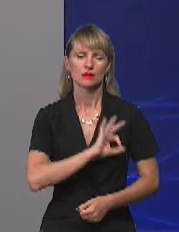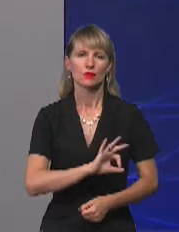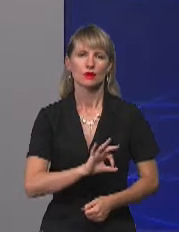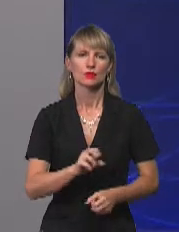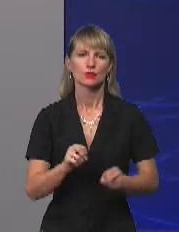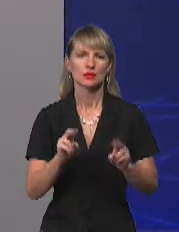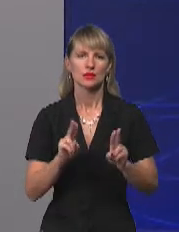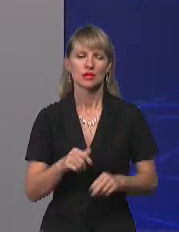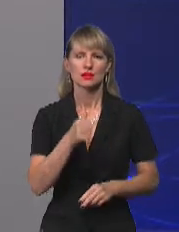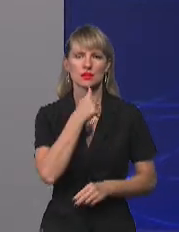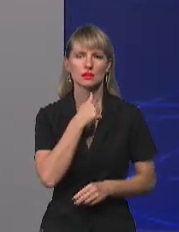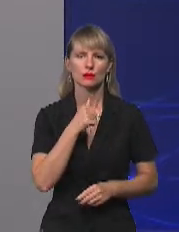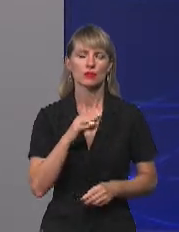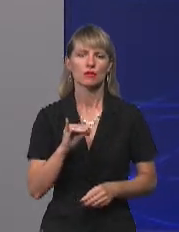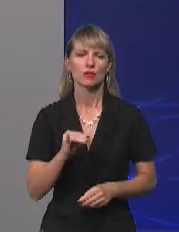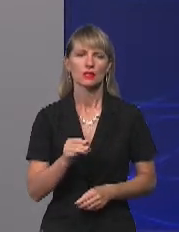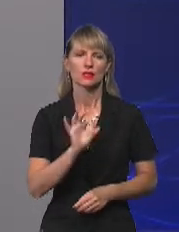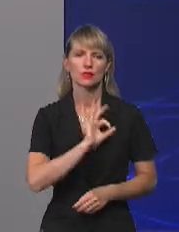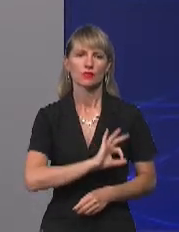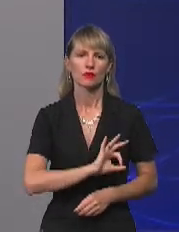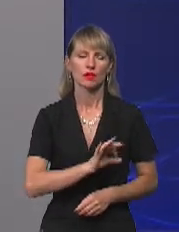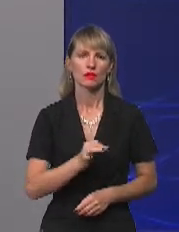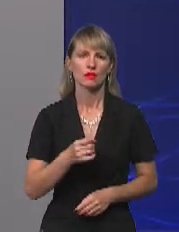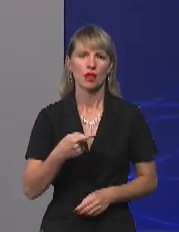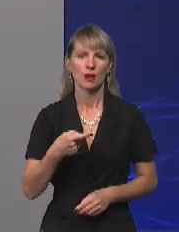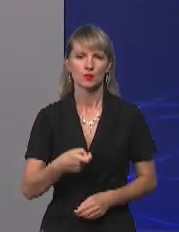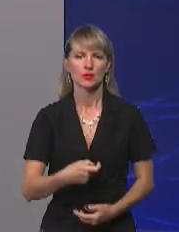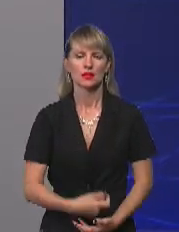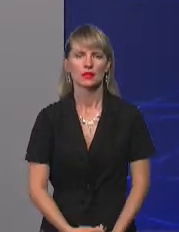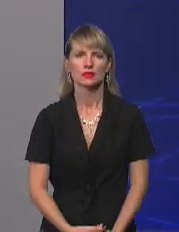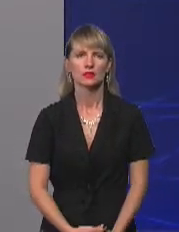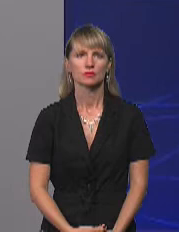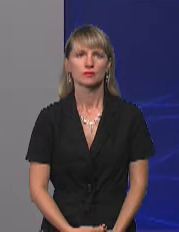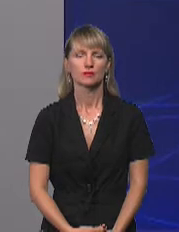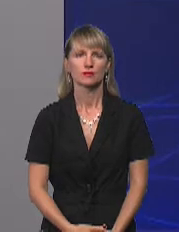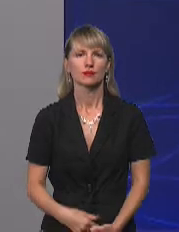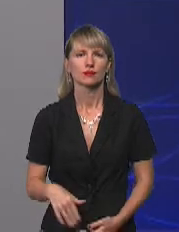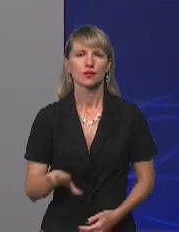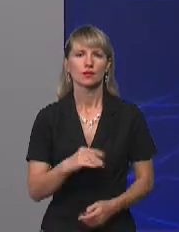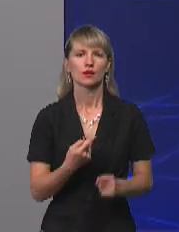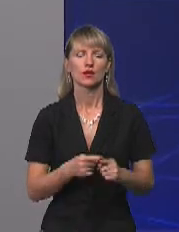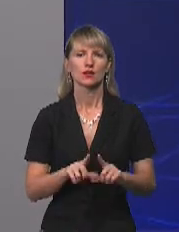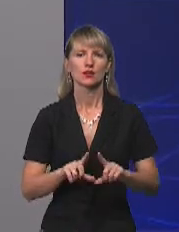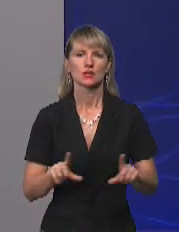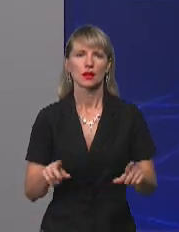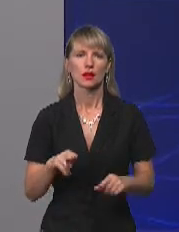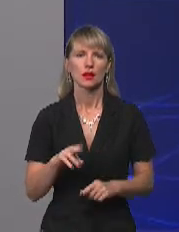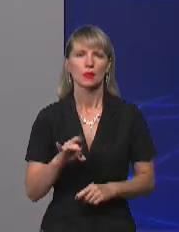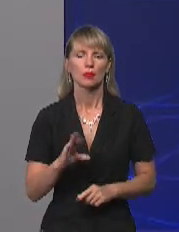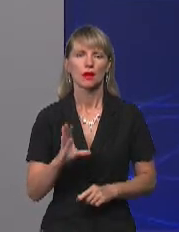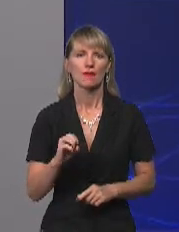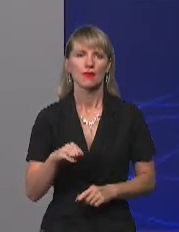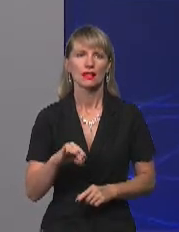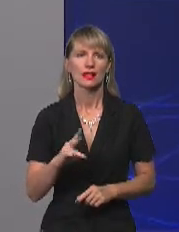застосування спеціальних засобів та застосування вогнепальної зброї. Оці такі основні заходи превентивного характеру, це